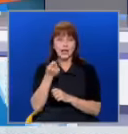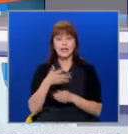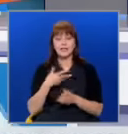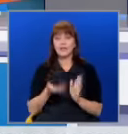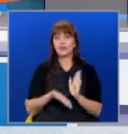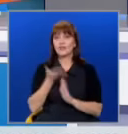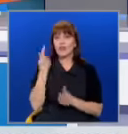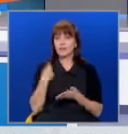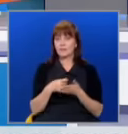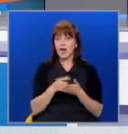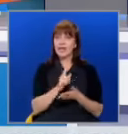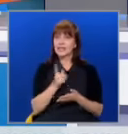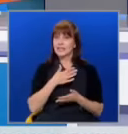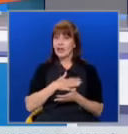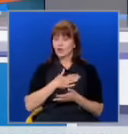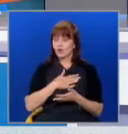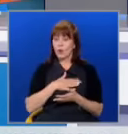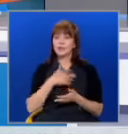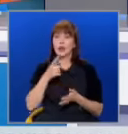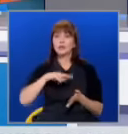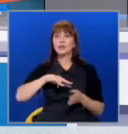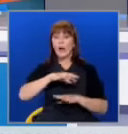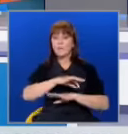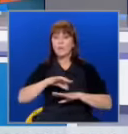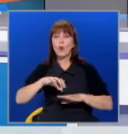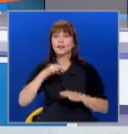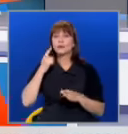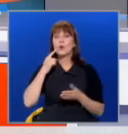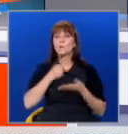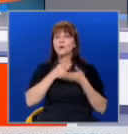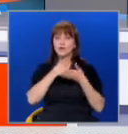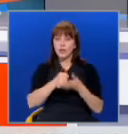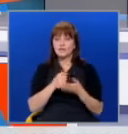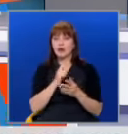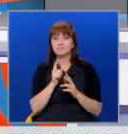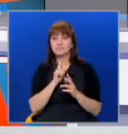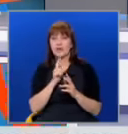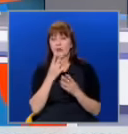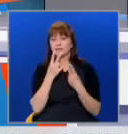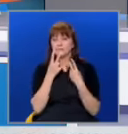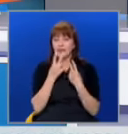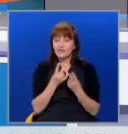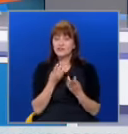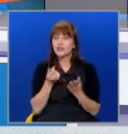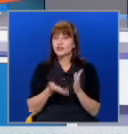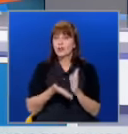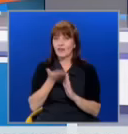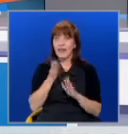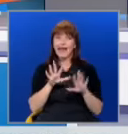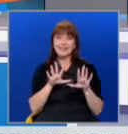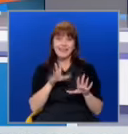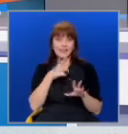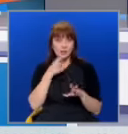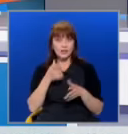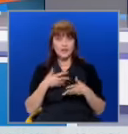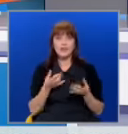им. Те не са доволни от проектобюджета, в който не се предвижда никакъв ръст на доходите им. Те напомниха още, че вече 10 години искат